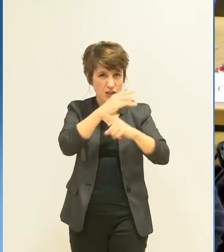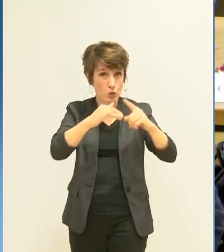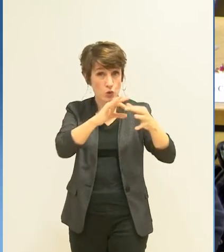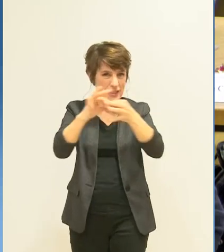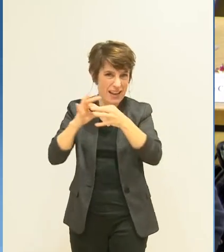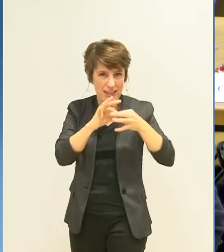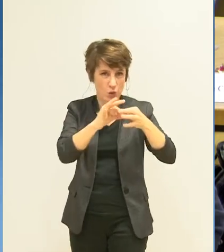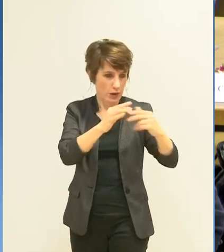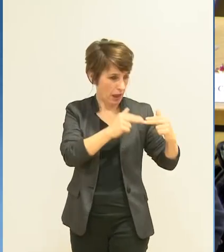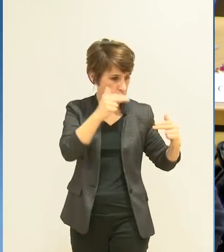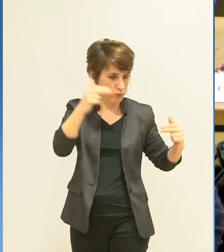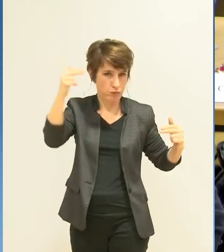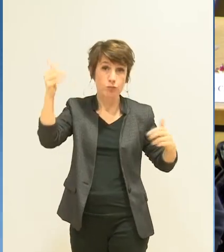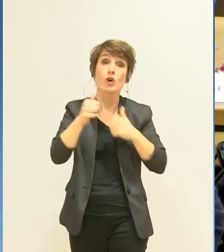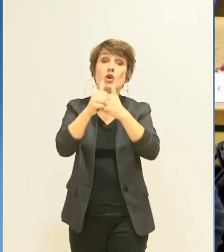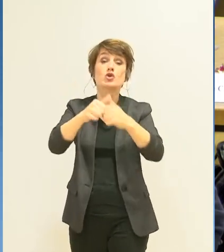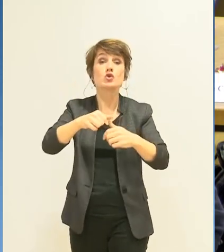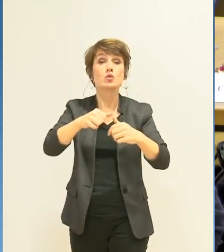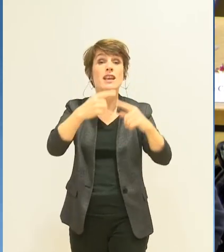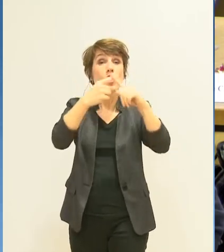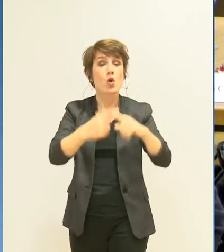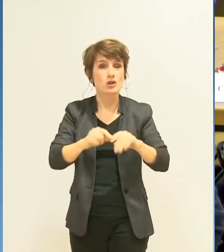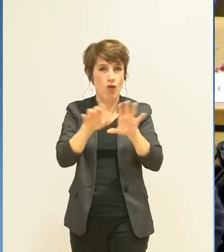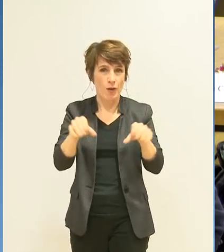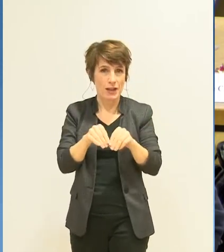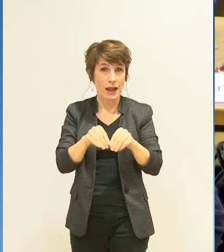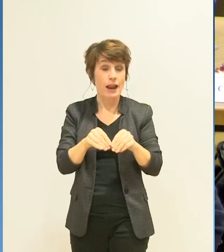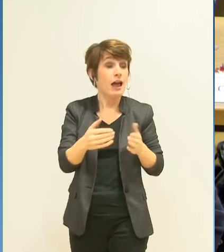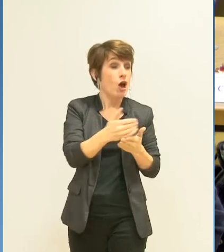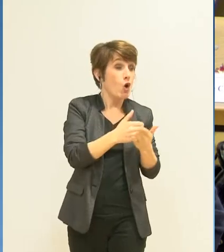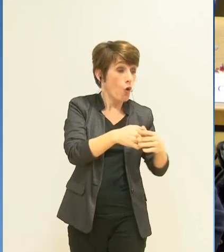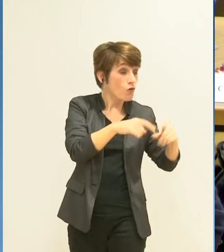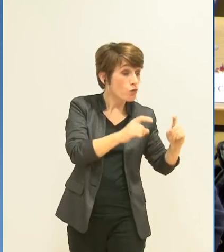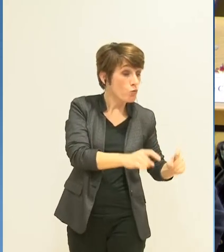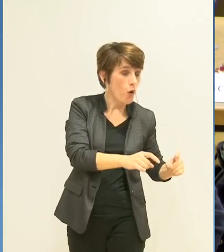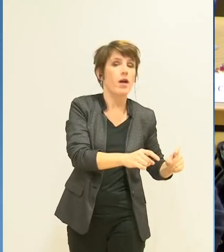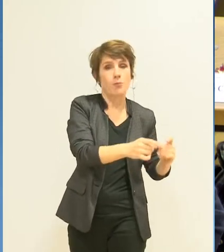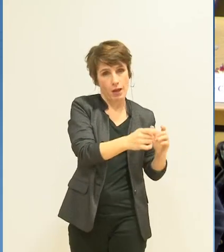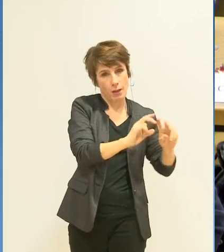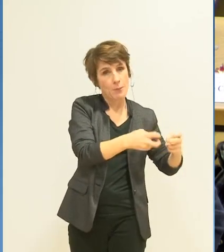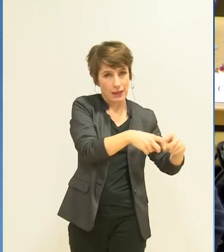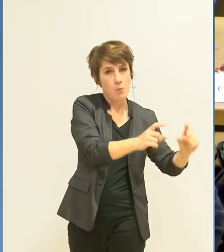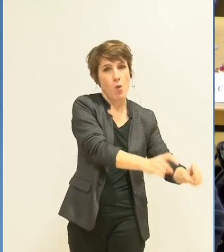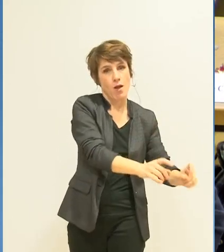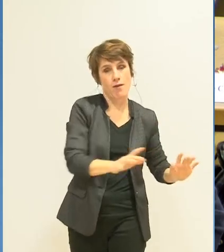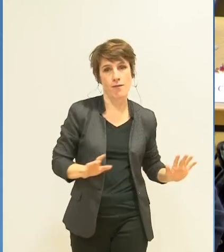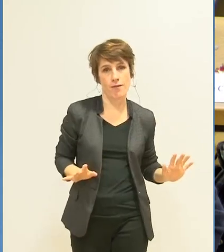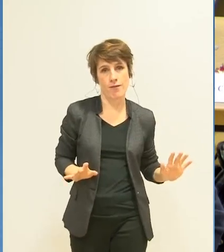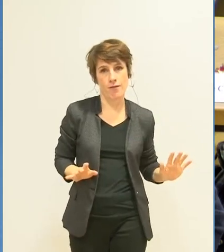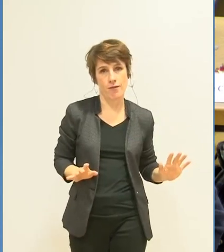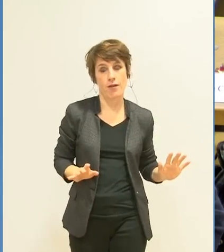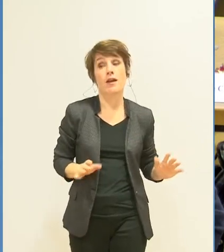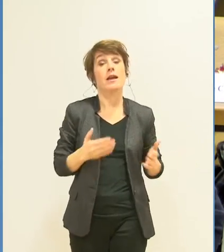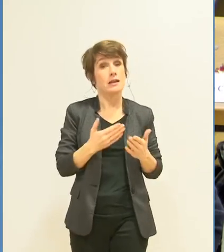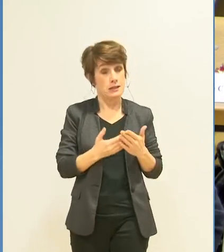basée sur le quotient familial plus vous revenus sont modestes moins vous payez et cela pour les